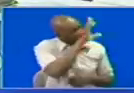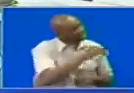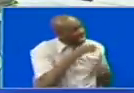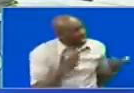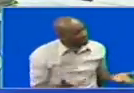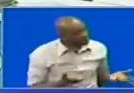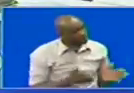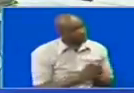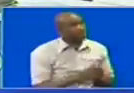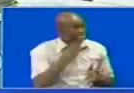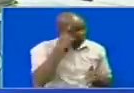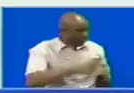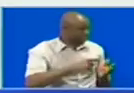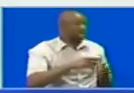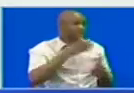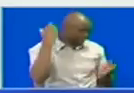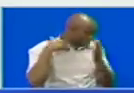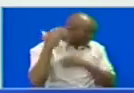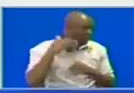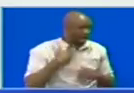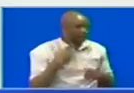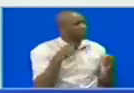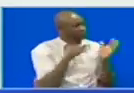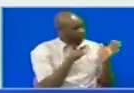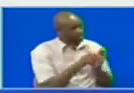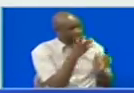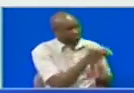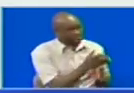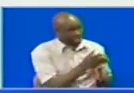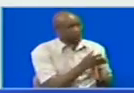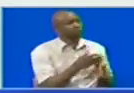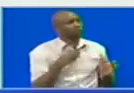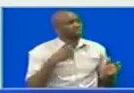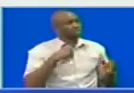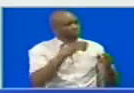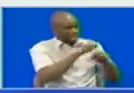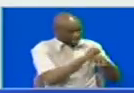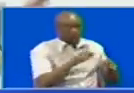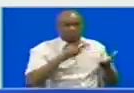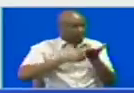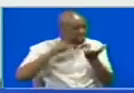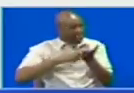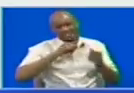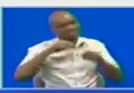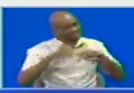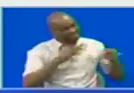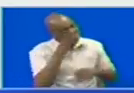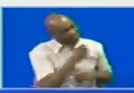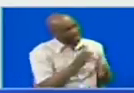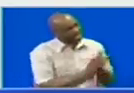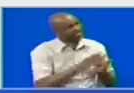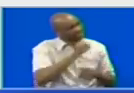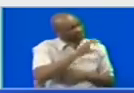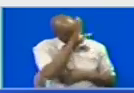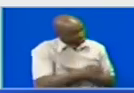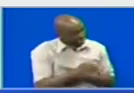vipi? Kizingatia kwamba wakati ule pengine kulikuwa na vita apartheid nini huko Mkenya umetoka umeingia huko umetoka kwa nchi ambayo